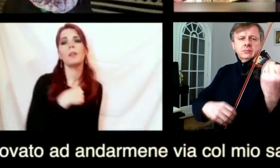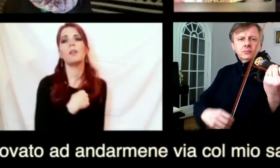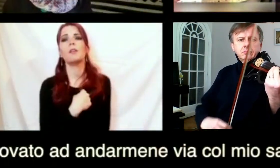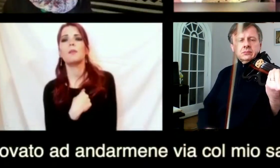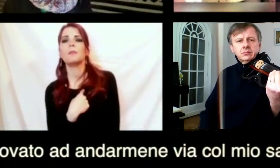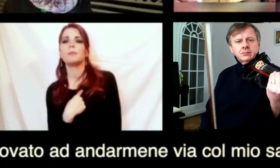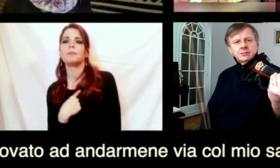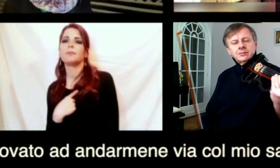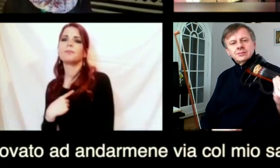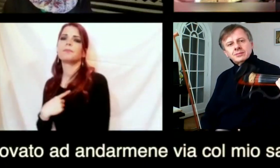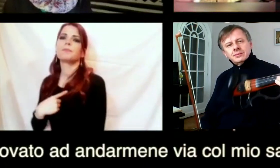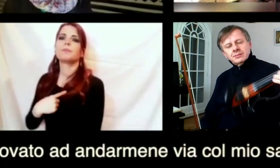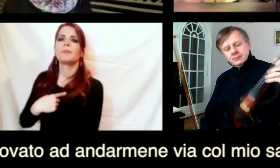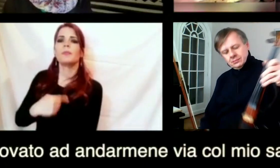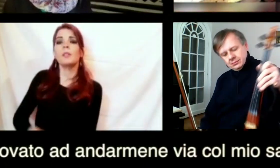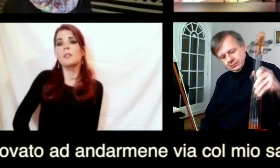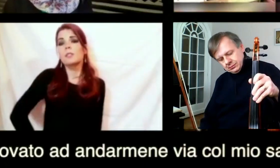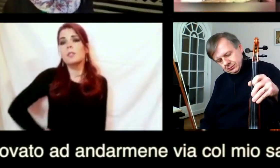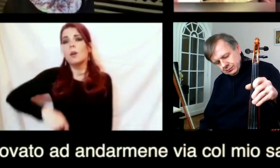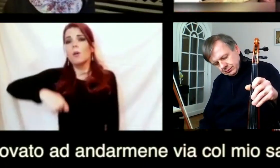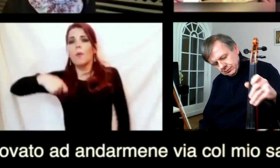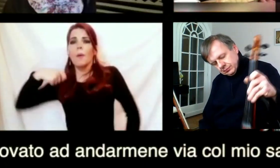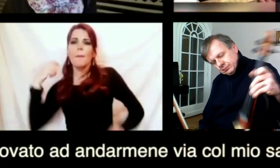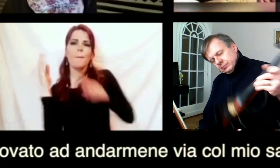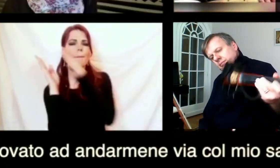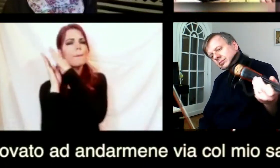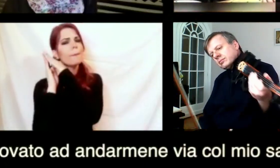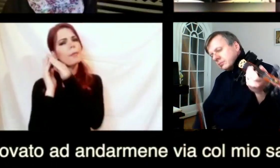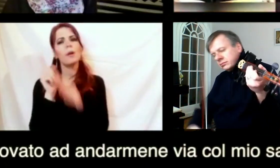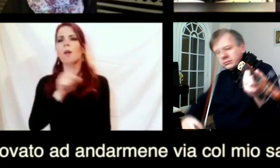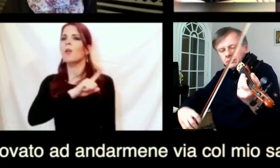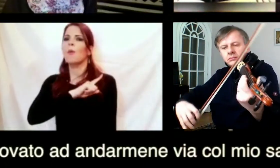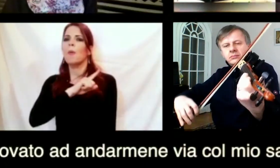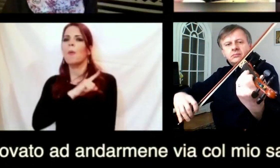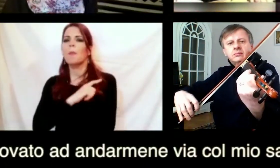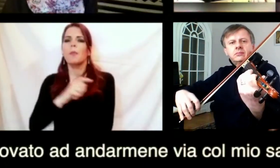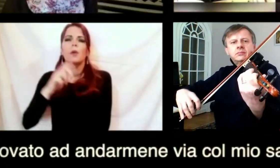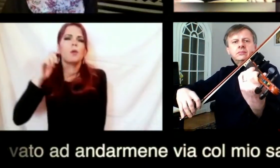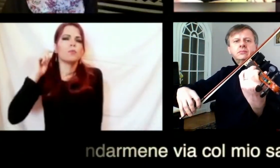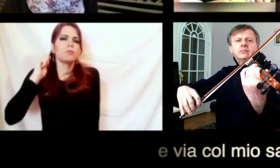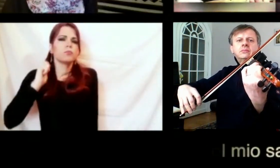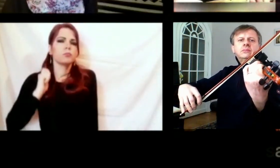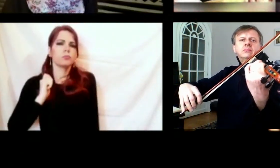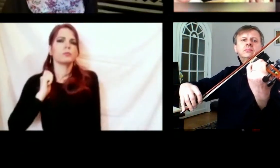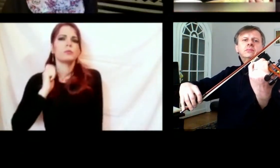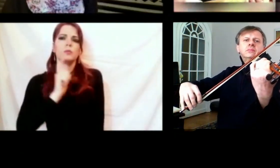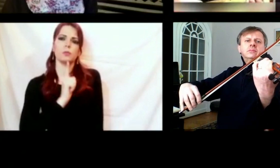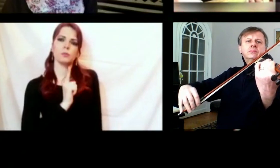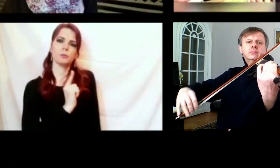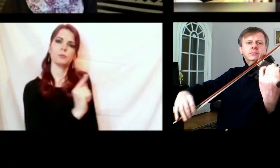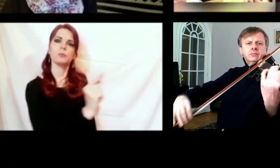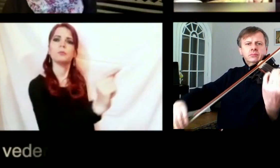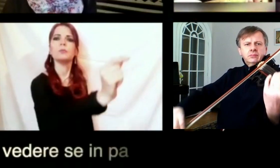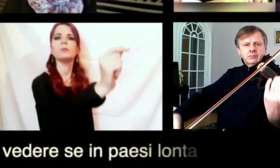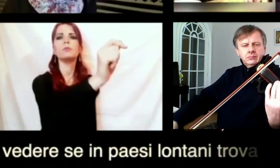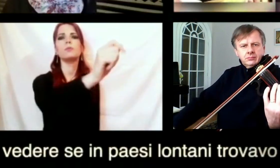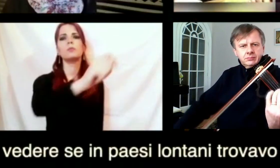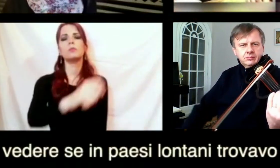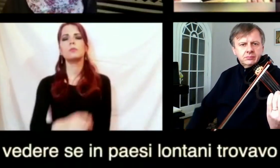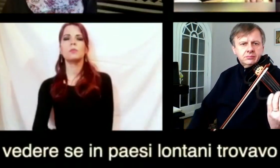Ho provato ad andarmene via col mio sacco a